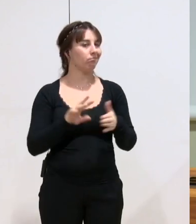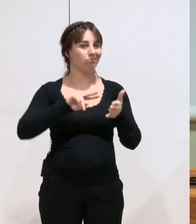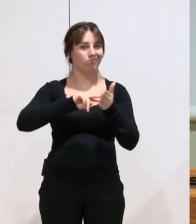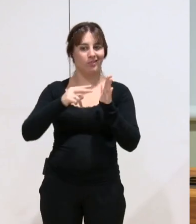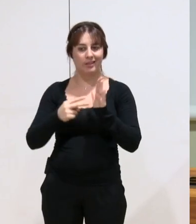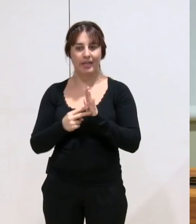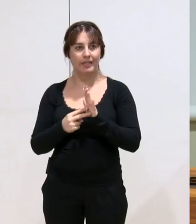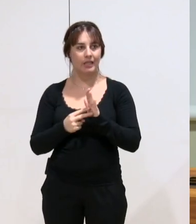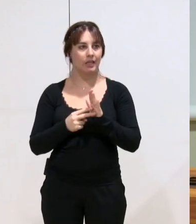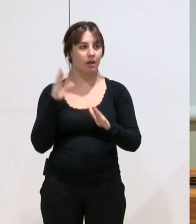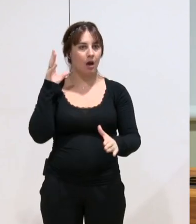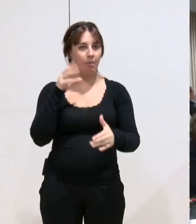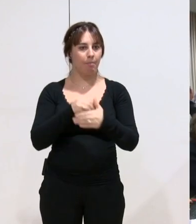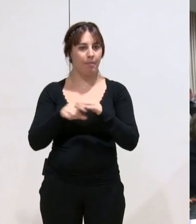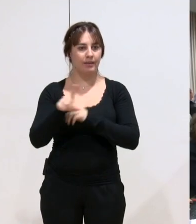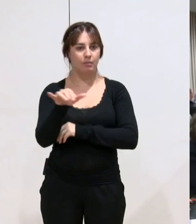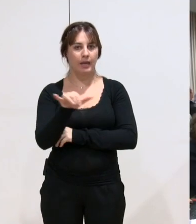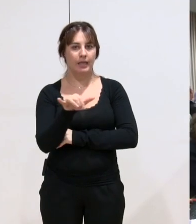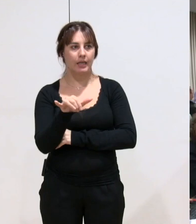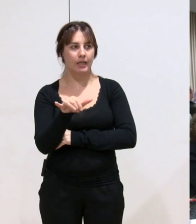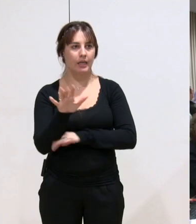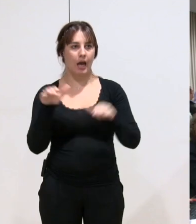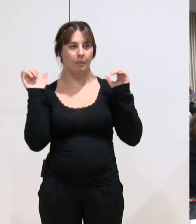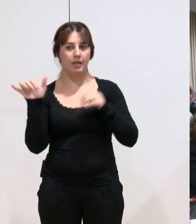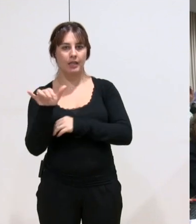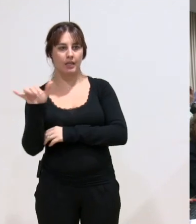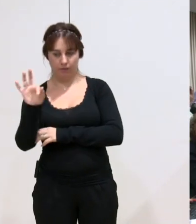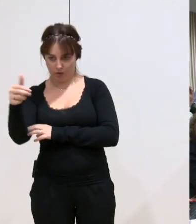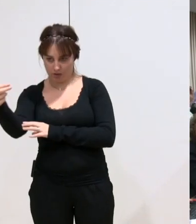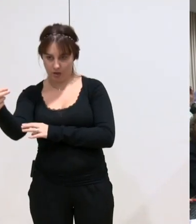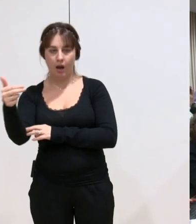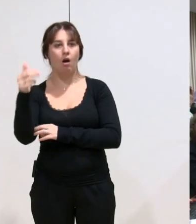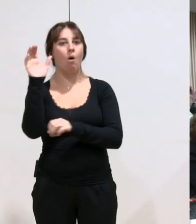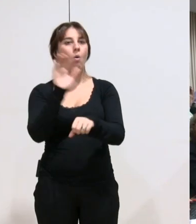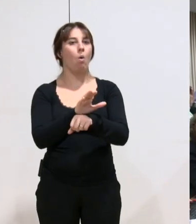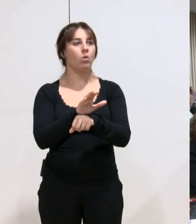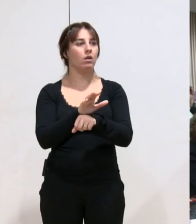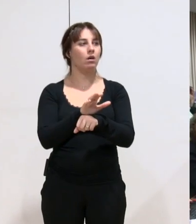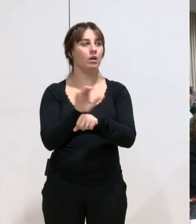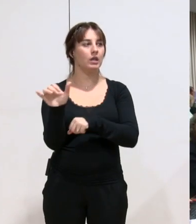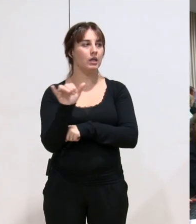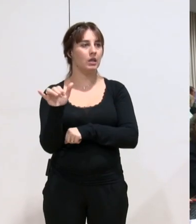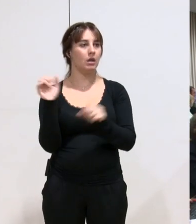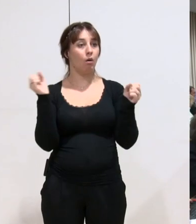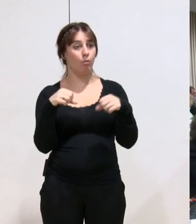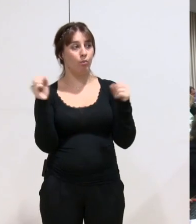technique, qui ne prend pas part au vote, qui s'abstient ? Front national, qui vote contre ? Qui vote pour ?